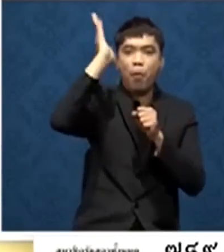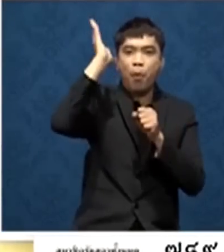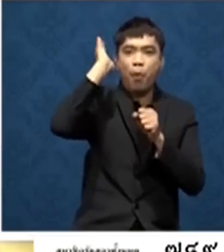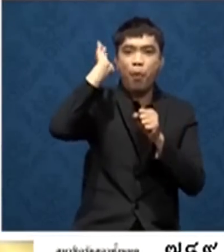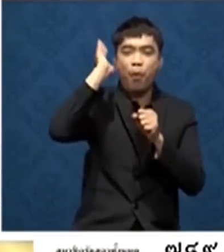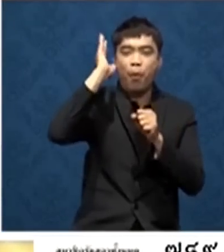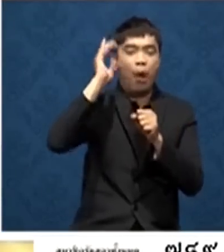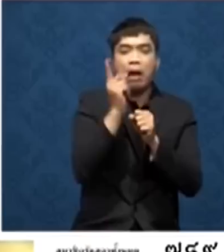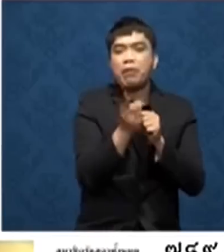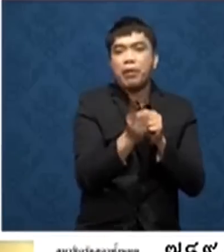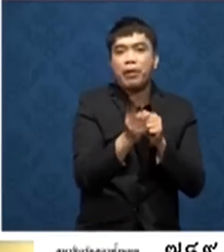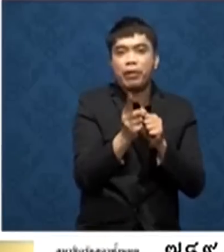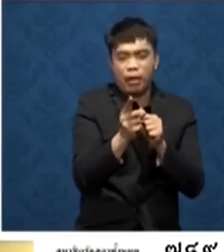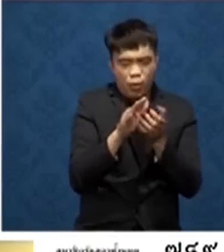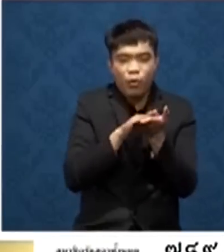กรุณา